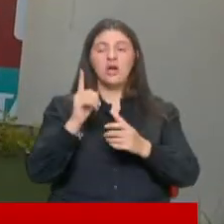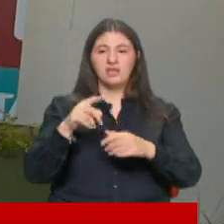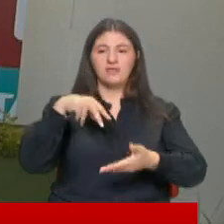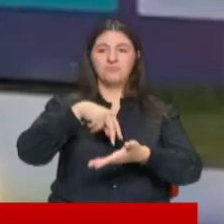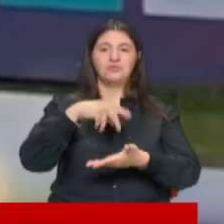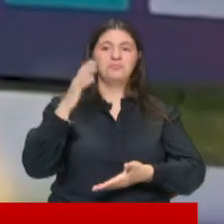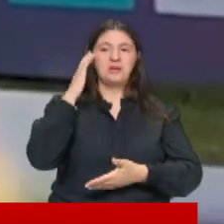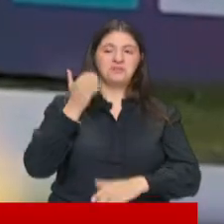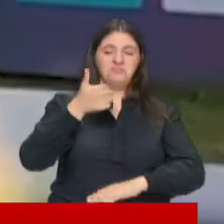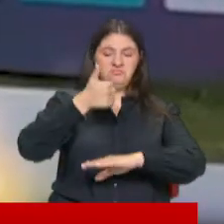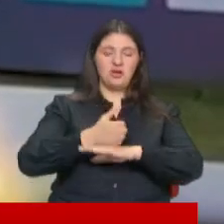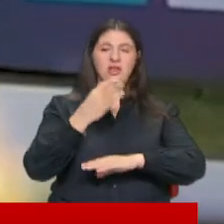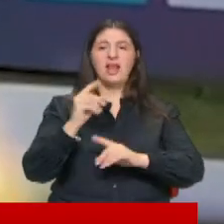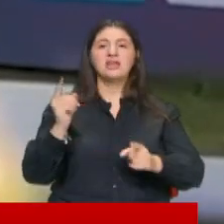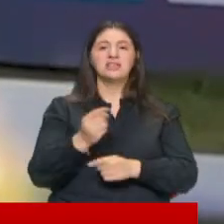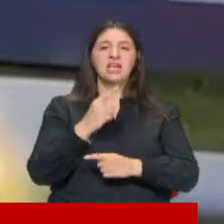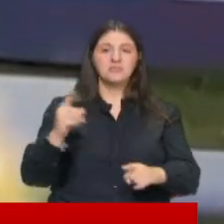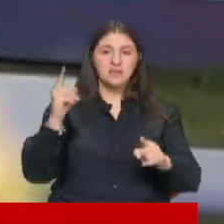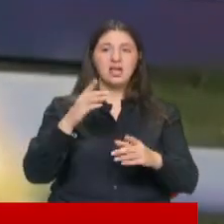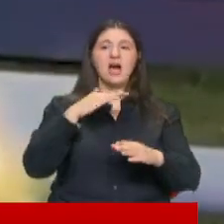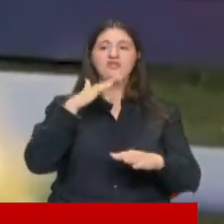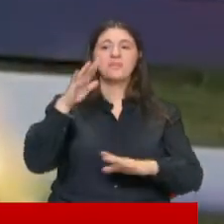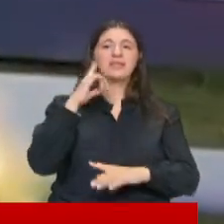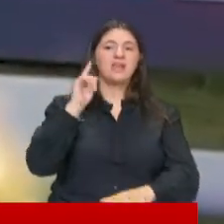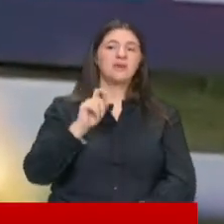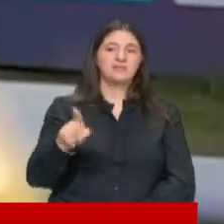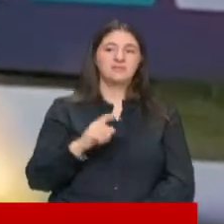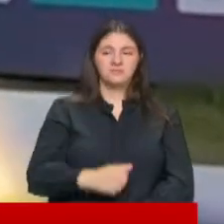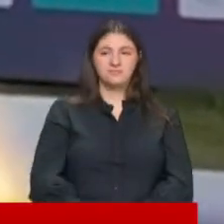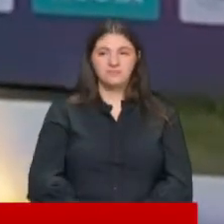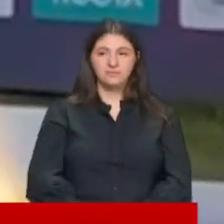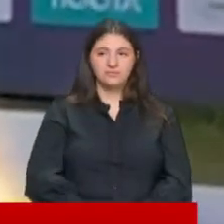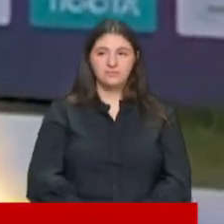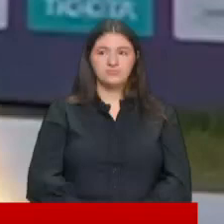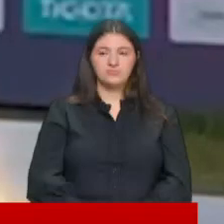kürsünün zirvesine çıkarak İstiklal Marşı'nı Avrupa'ya dinletti